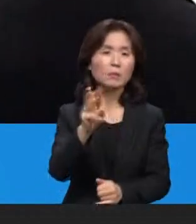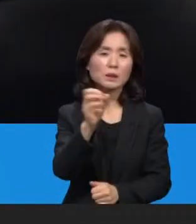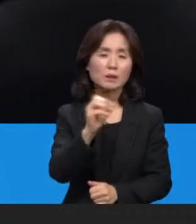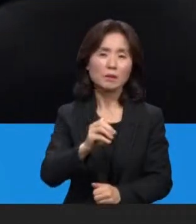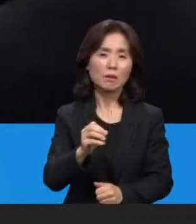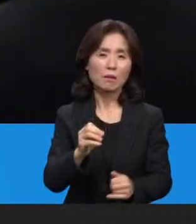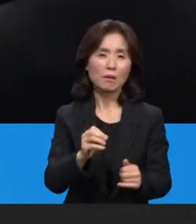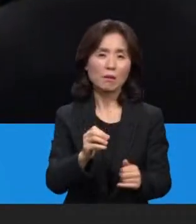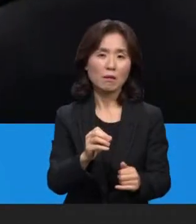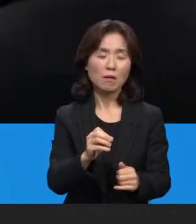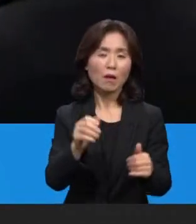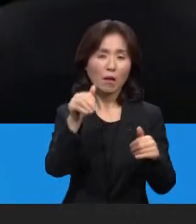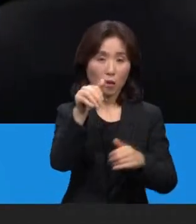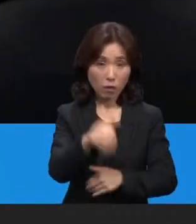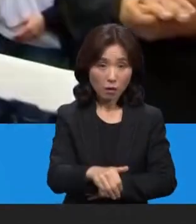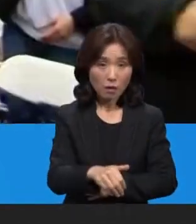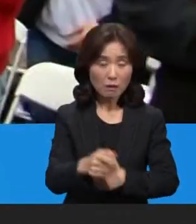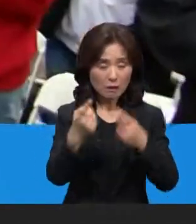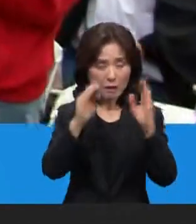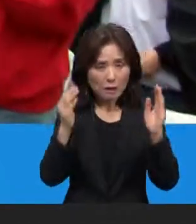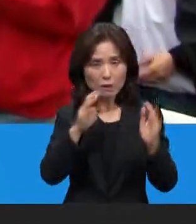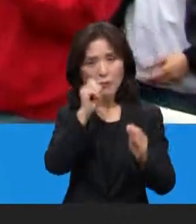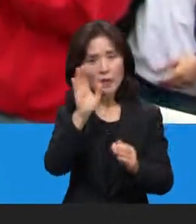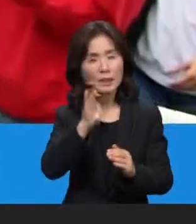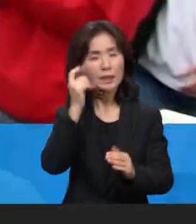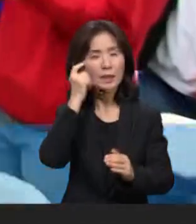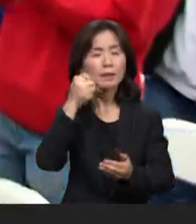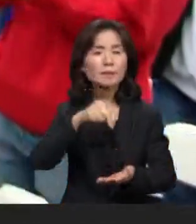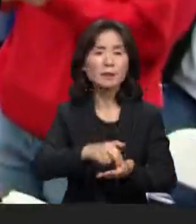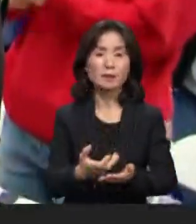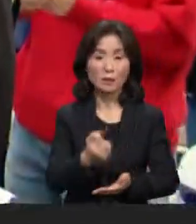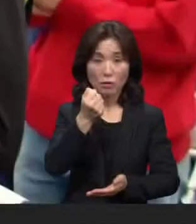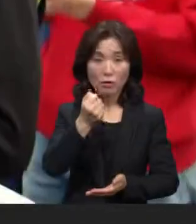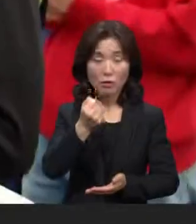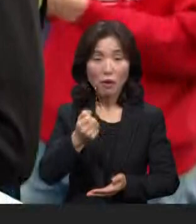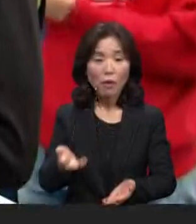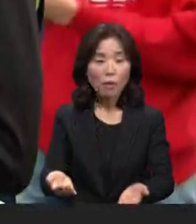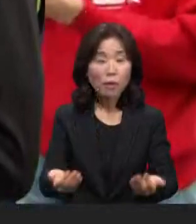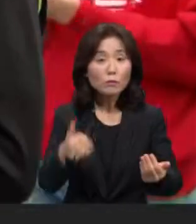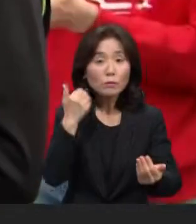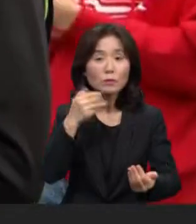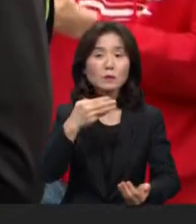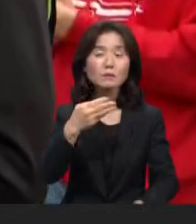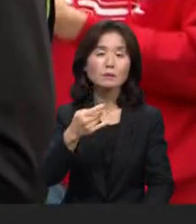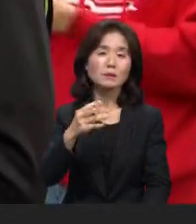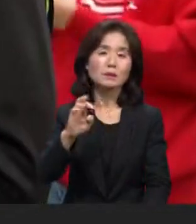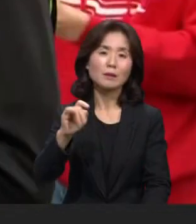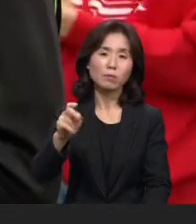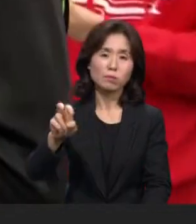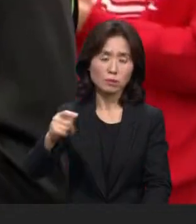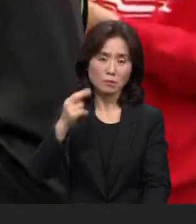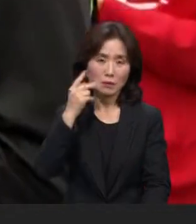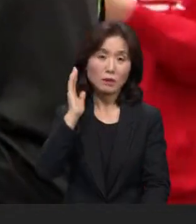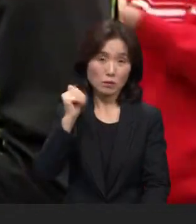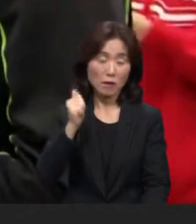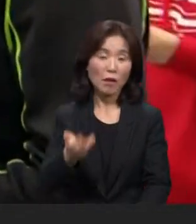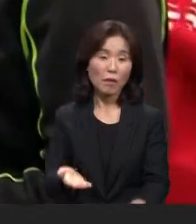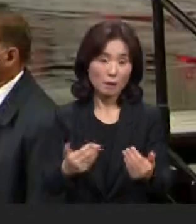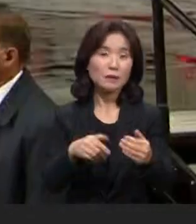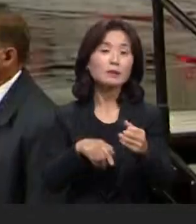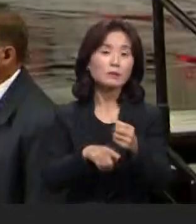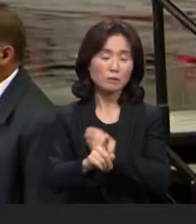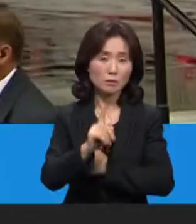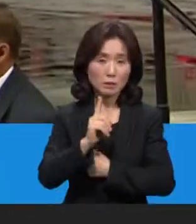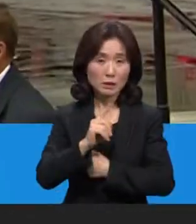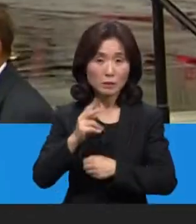대해서 상당히 부정적인 시각을 갖는 쪽으로 돌아섰다는 건데 이걸 부추긴 게 트럼프 대통령이라는 지적입니다. 실제로 지금 나오고